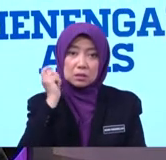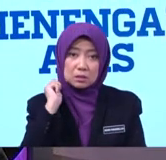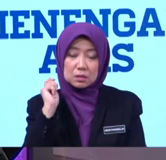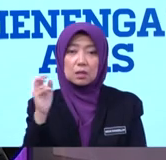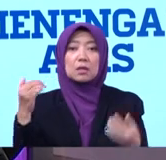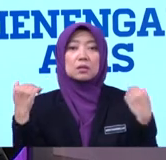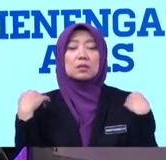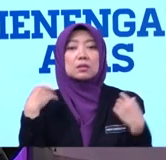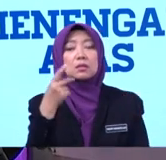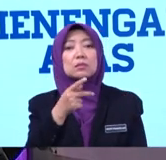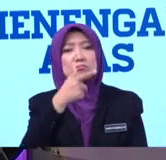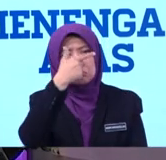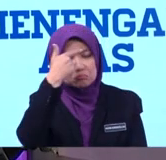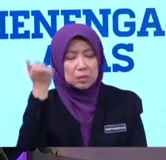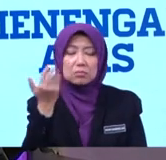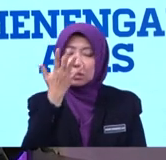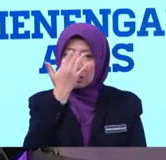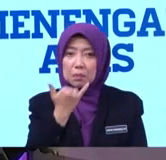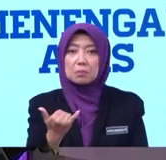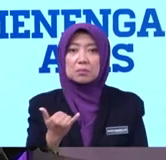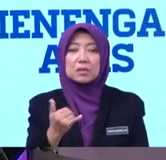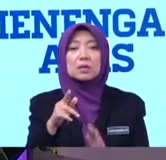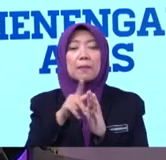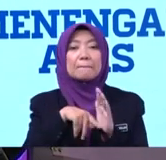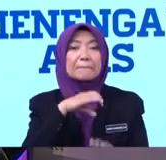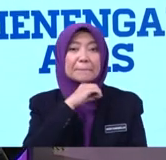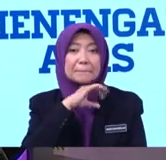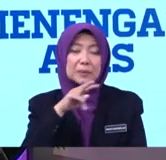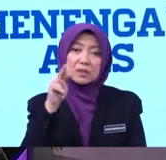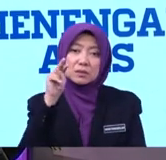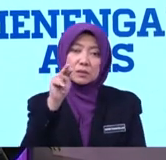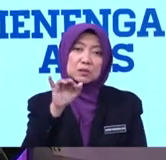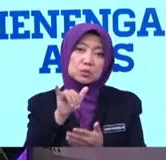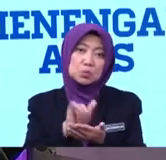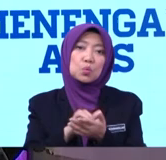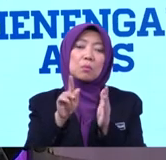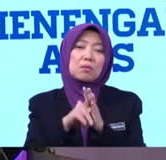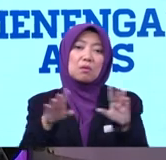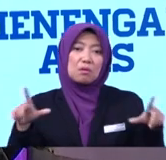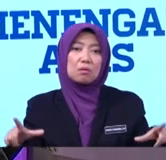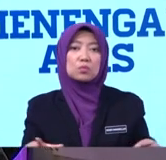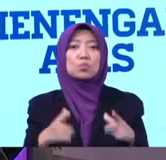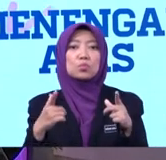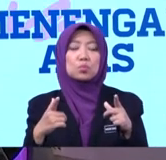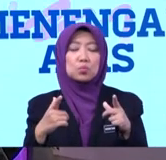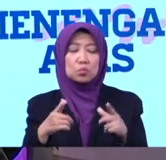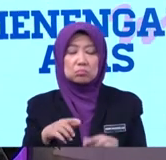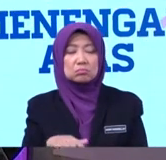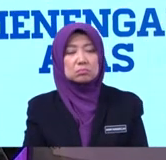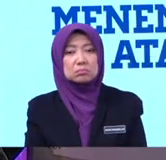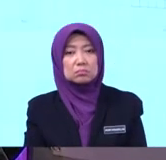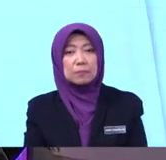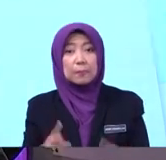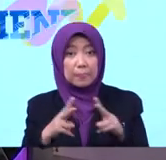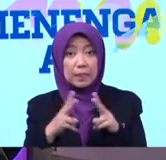perkara adapuncel yang menyebabkan sesuatu jenis pencemaran itu berlaku dan paling saya Ingatlah penerangan